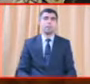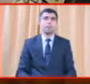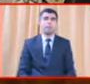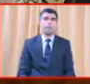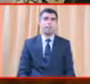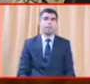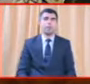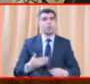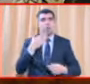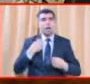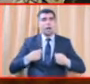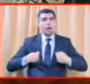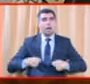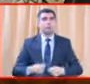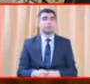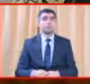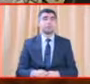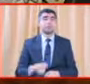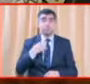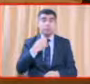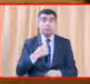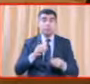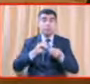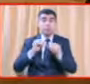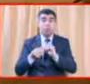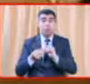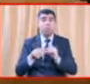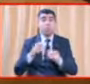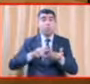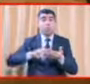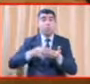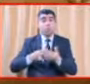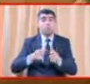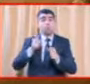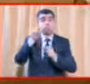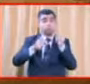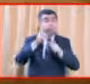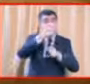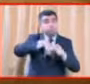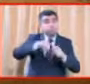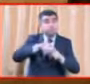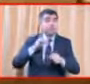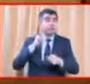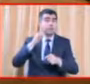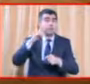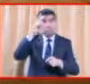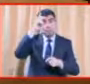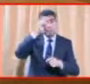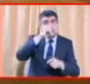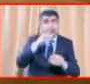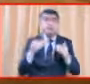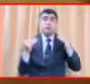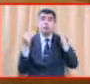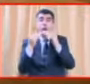السيد الرئيس، السيد النائب المحترم، قلت بانه مشكل اجتماعي والحل ديال واحد العدد الاشكاليات في اطار التوافق ما